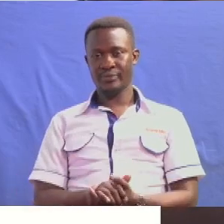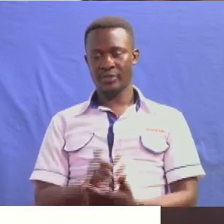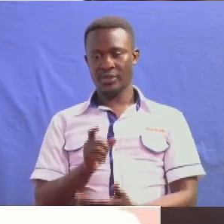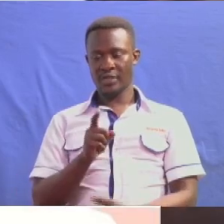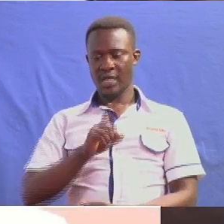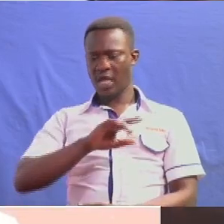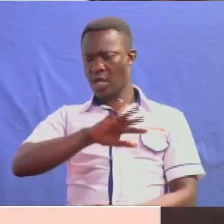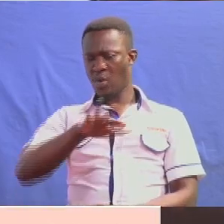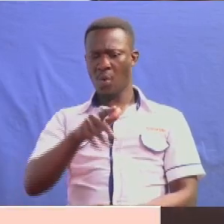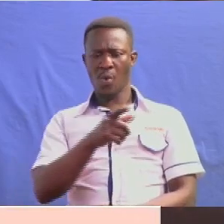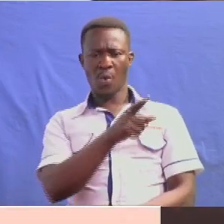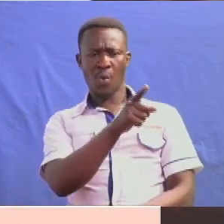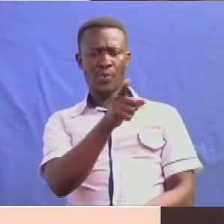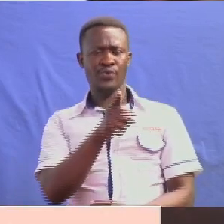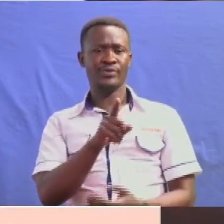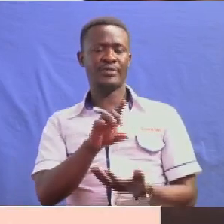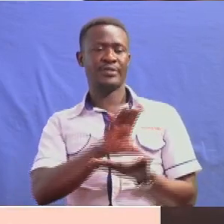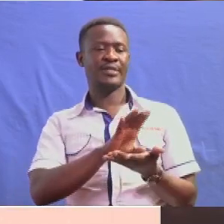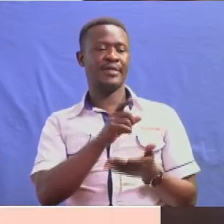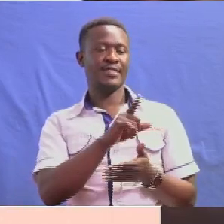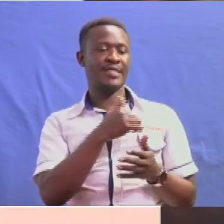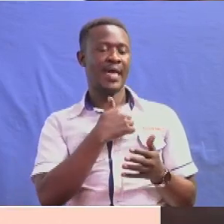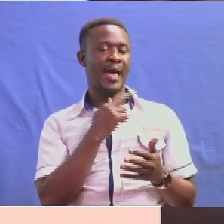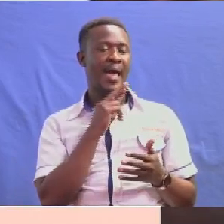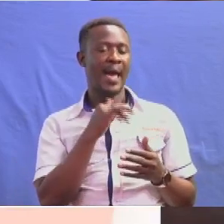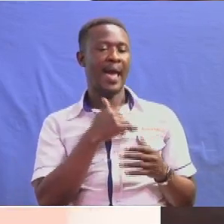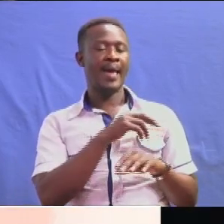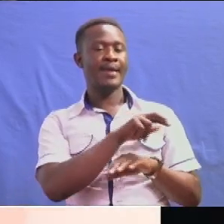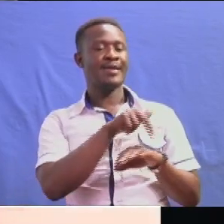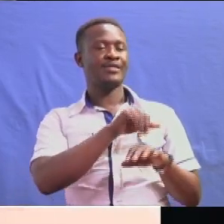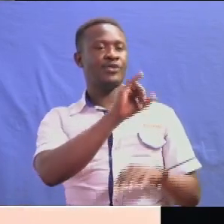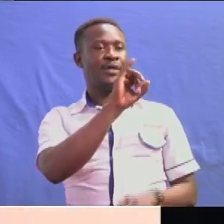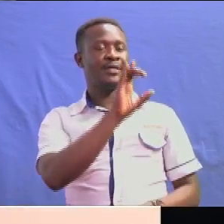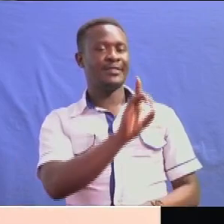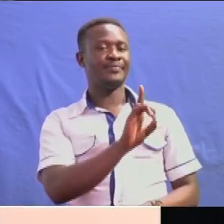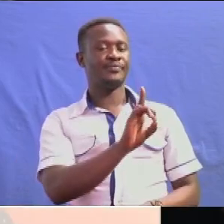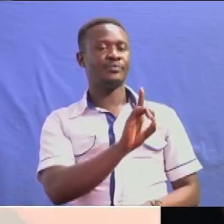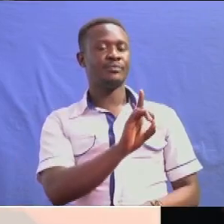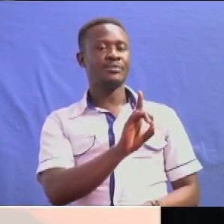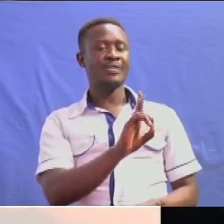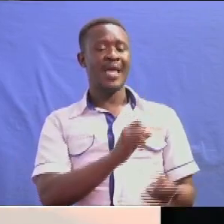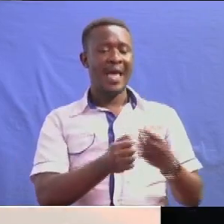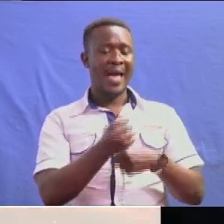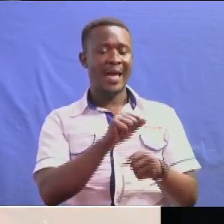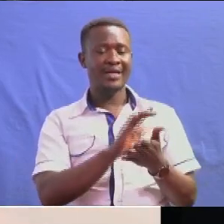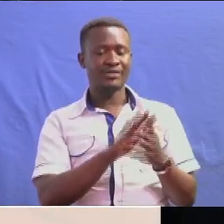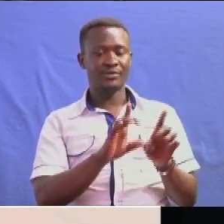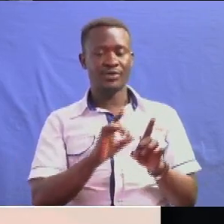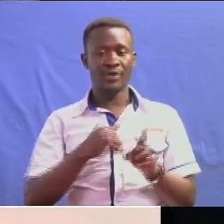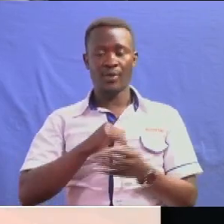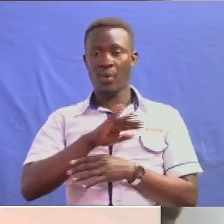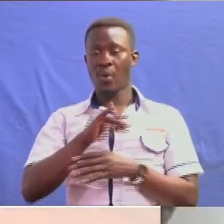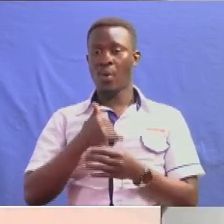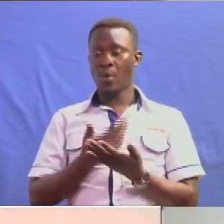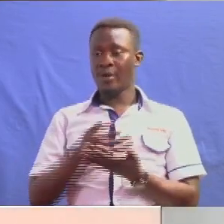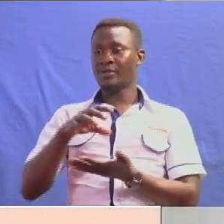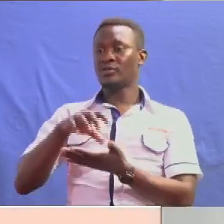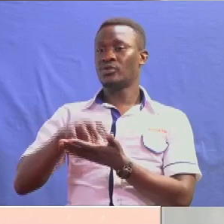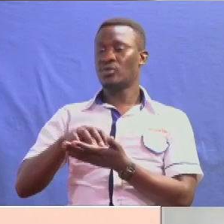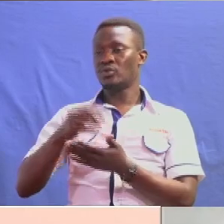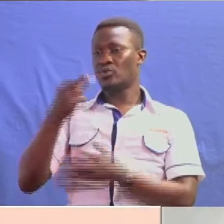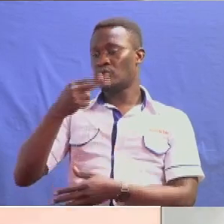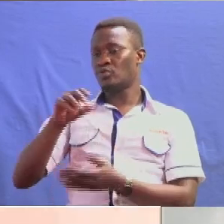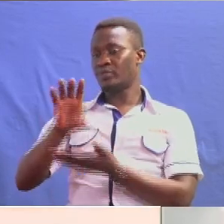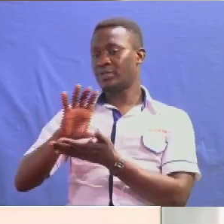In all those centers they are national ID card. Licha ya juhudi zinazofanywa na maafisa wa vituo vya Huduma